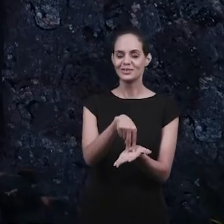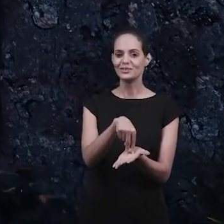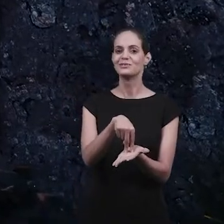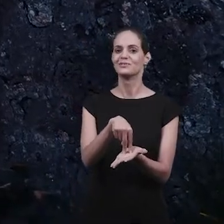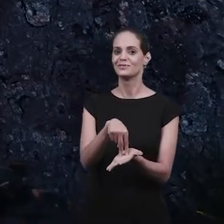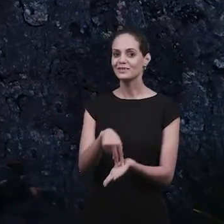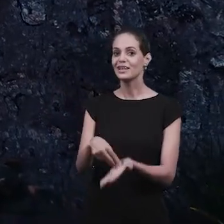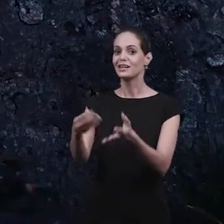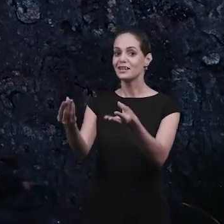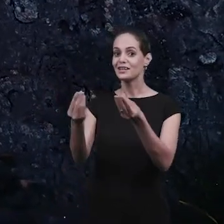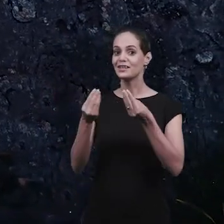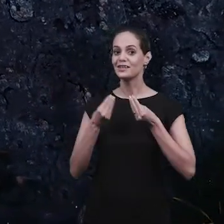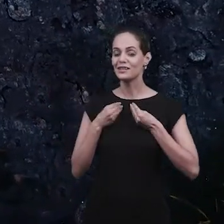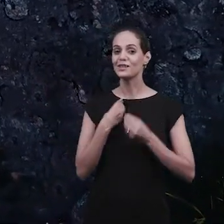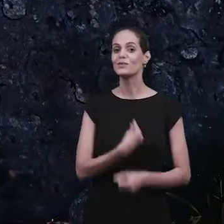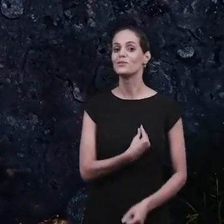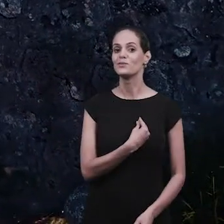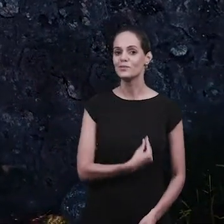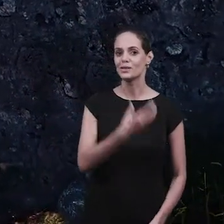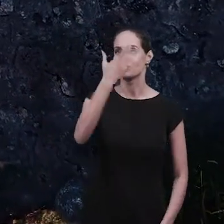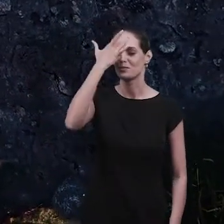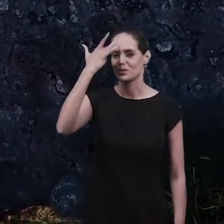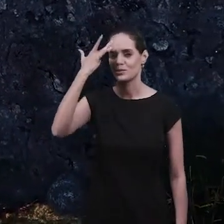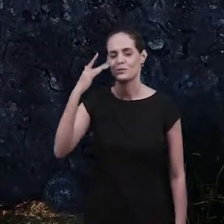dando vida ao